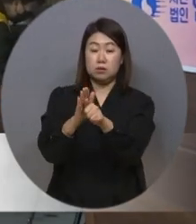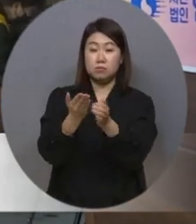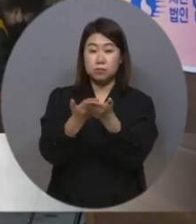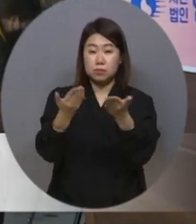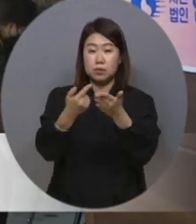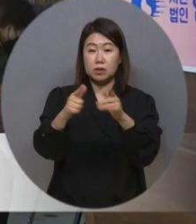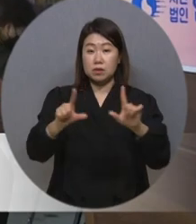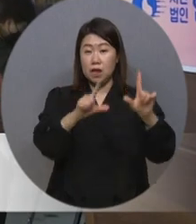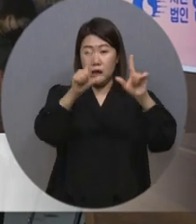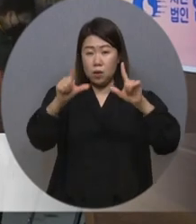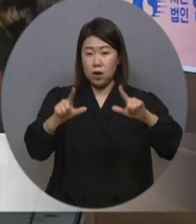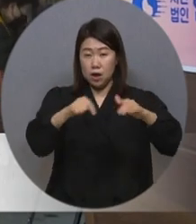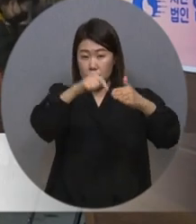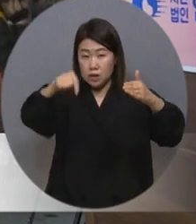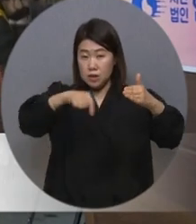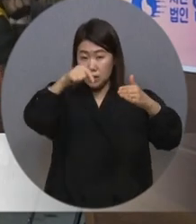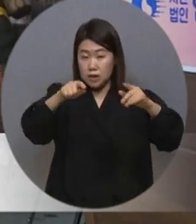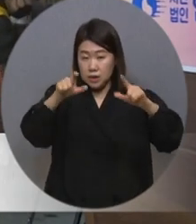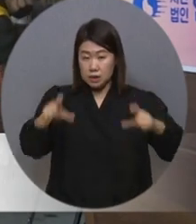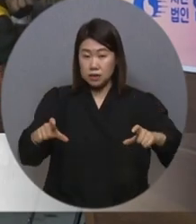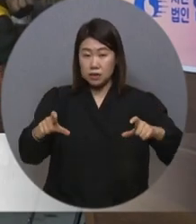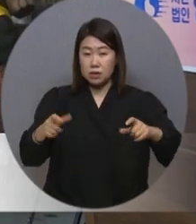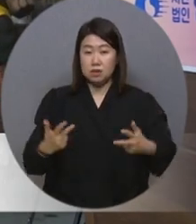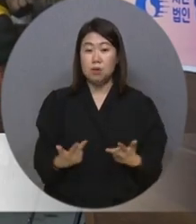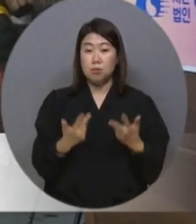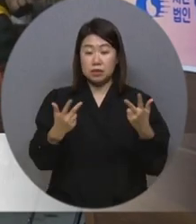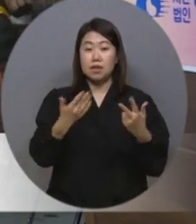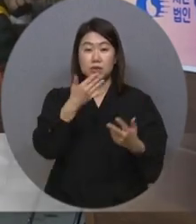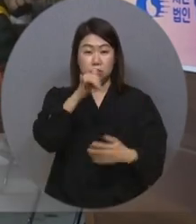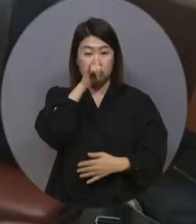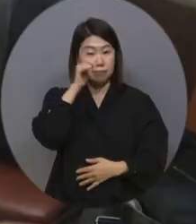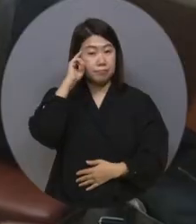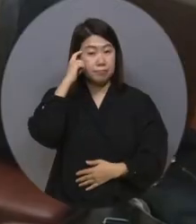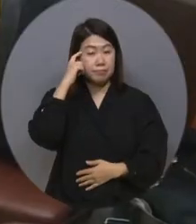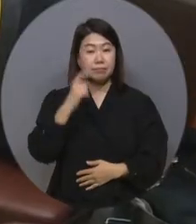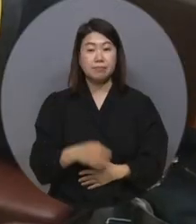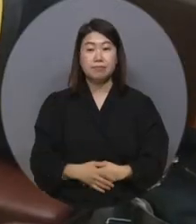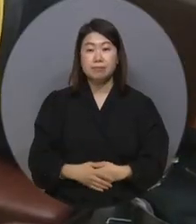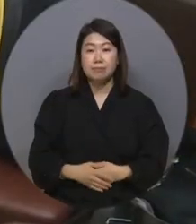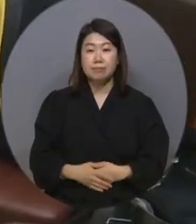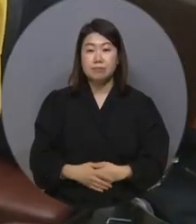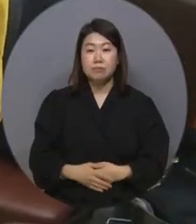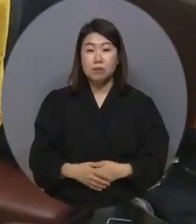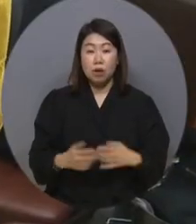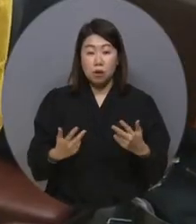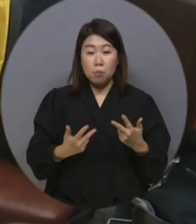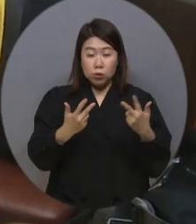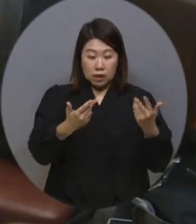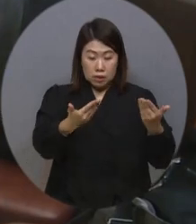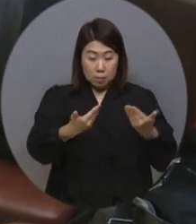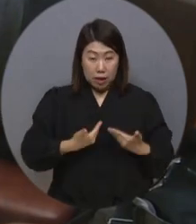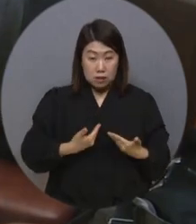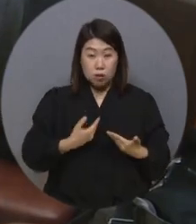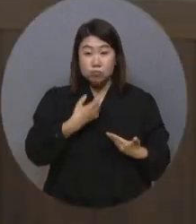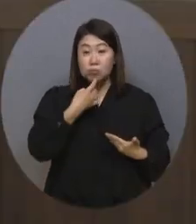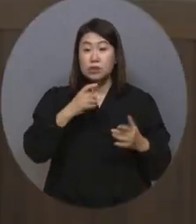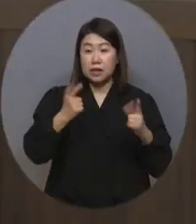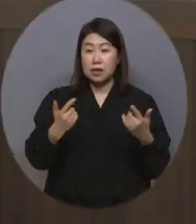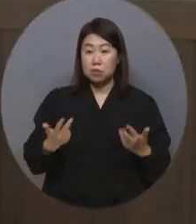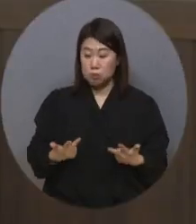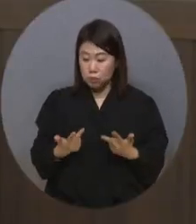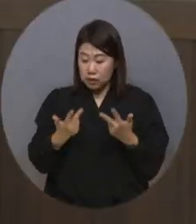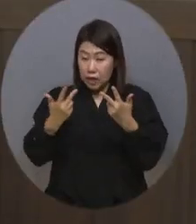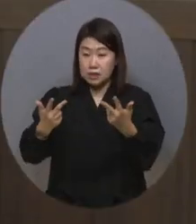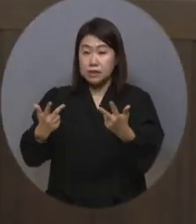있는 같이 분장을 함께 할 수 있는 그런 부분이라고 보시면 됩니다. 봉사는 받는 사람만이 아니라 봉사를